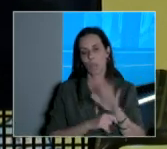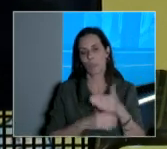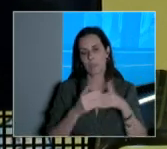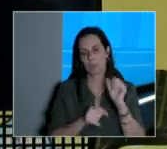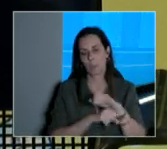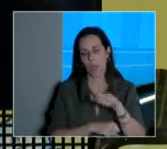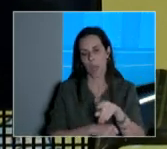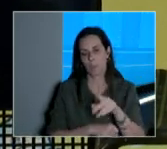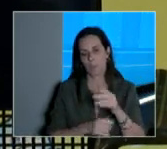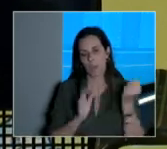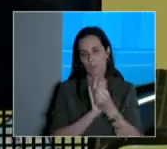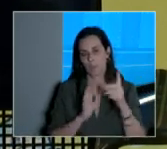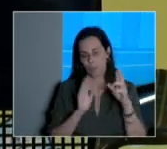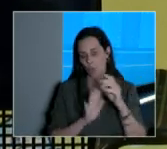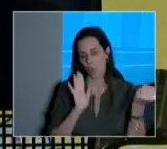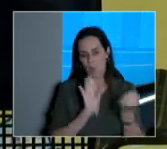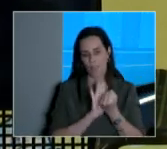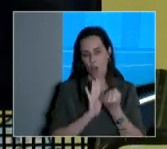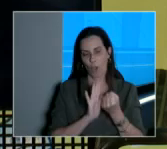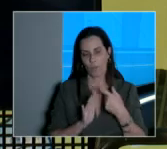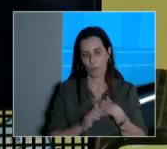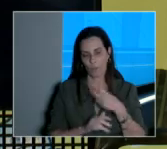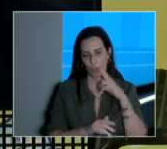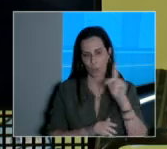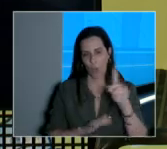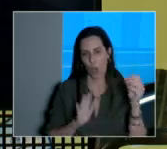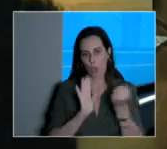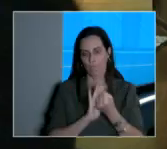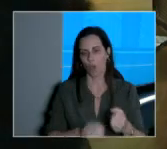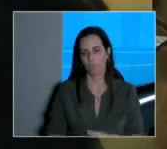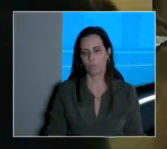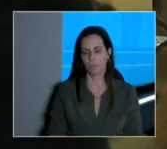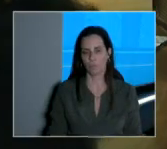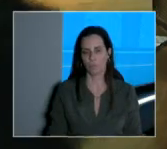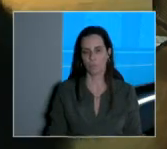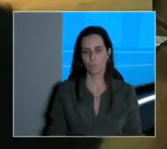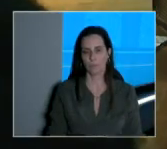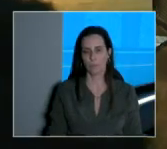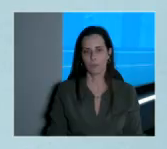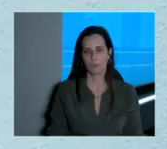פסקת ההתגברות אם היא תעבור, ואני מקווה שהיא לא תעבור, ואני מבטיח לכם שהיא לא תעבור. כן,